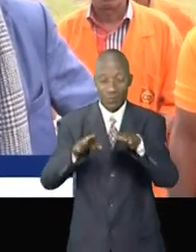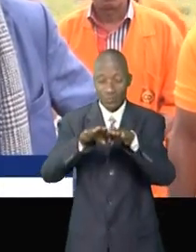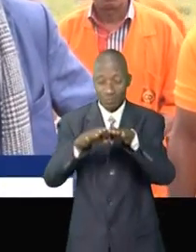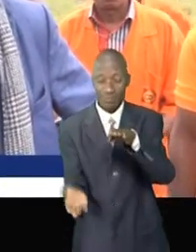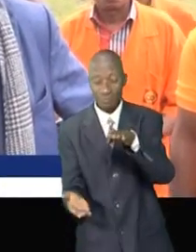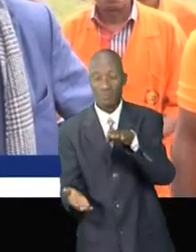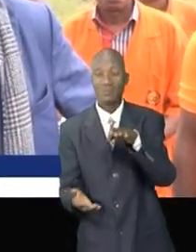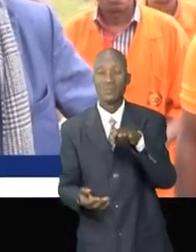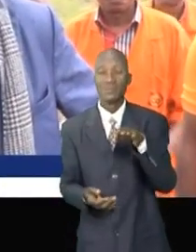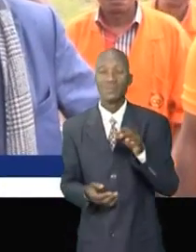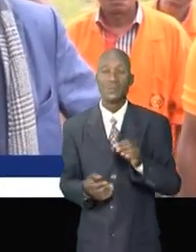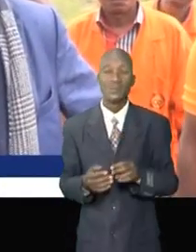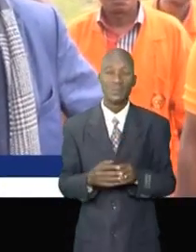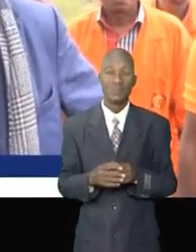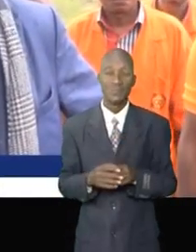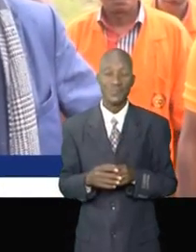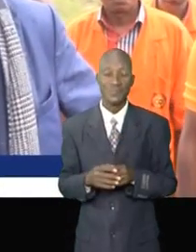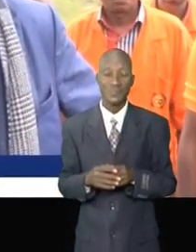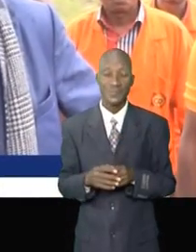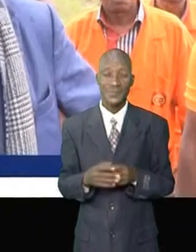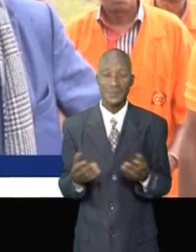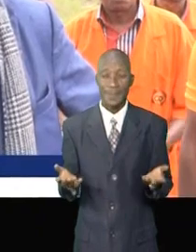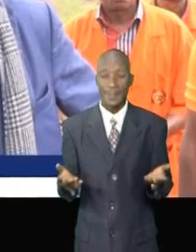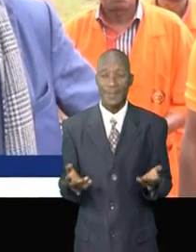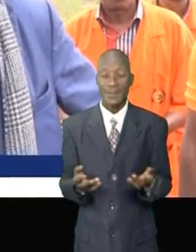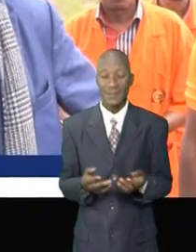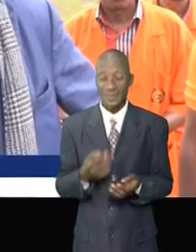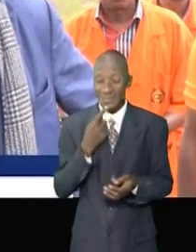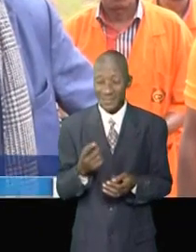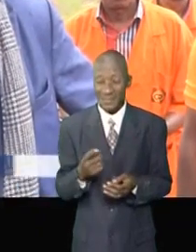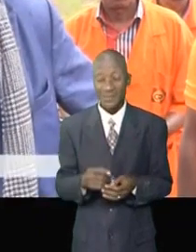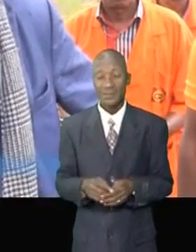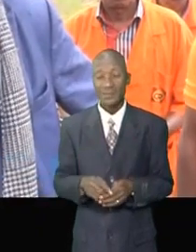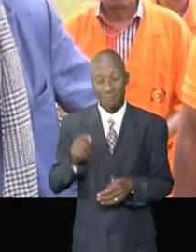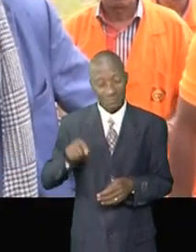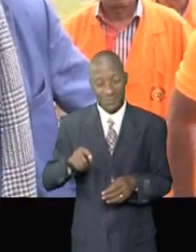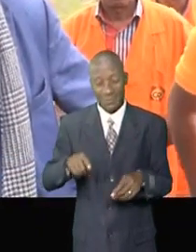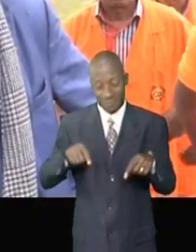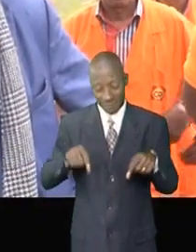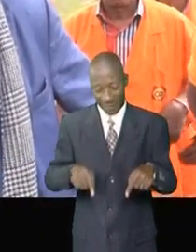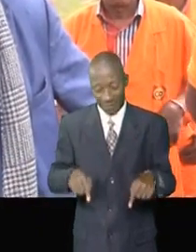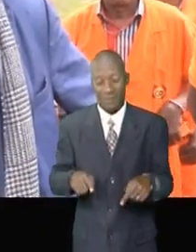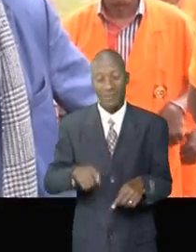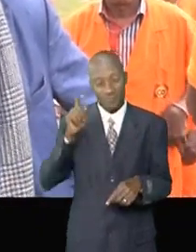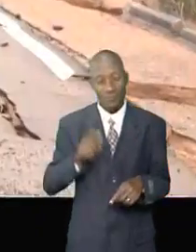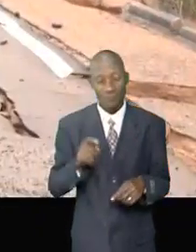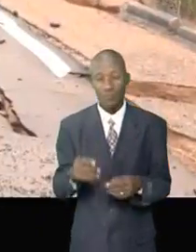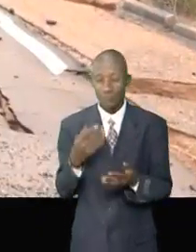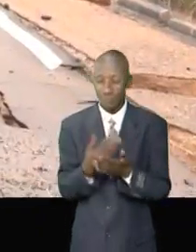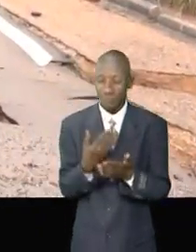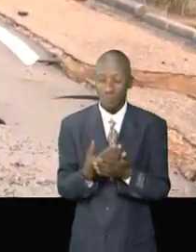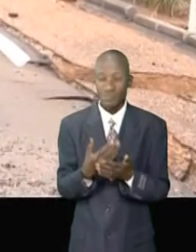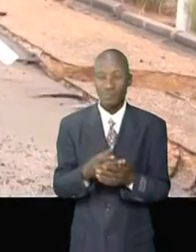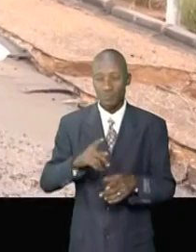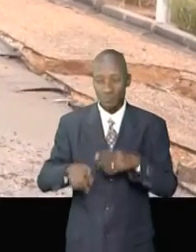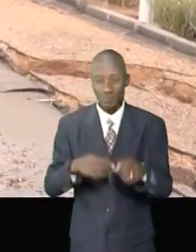être prises en compte dans l'exécution et la conception de l'ouvrage, mais qui ne l'ont pas été. Ce qui fait que précocement,